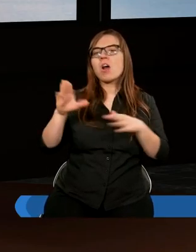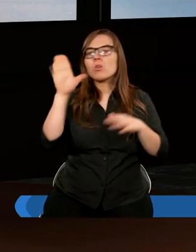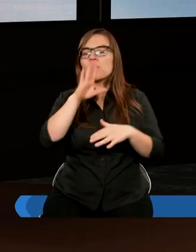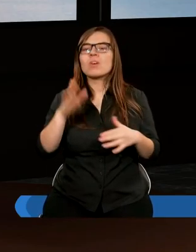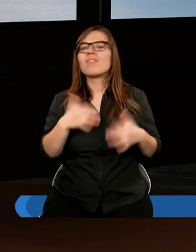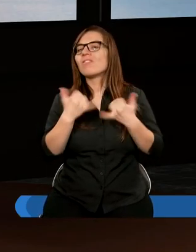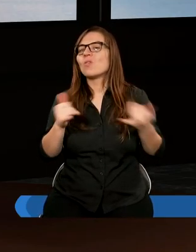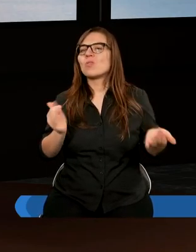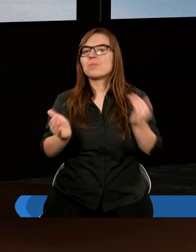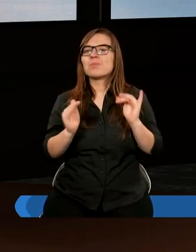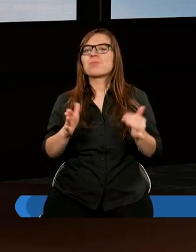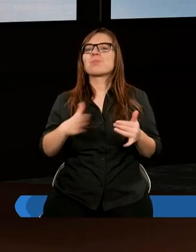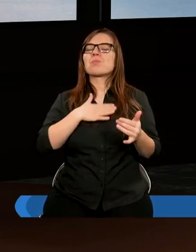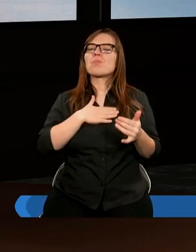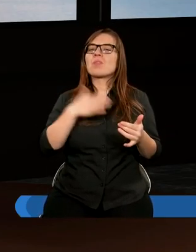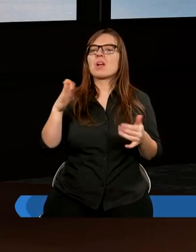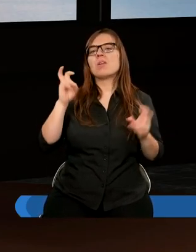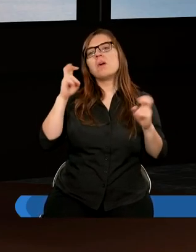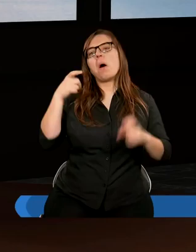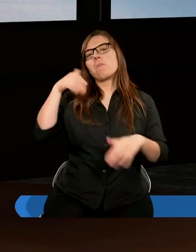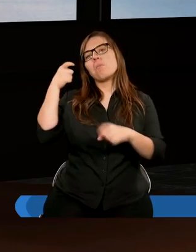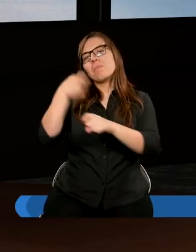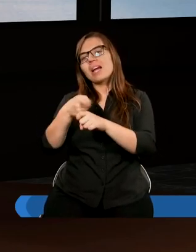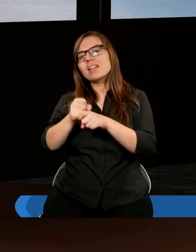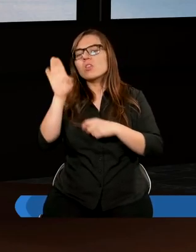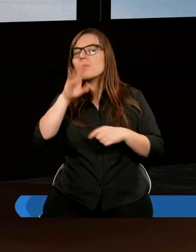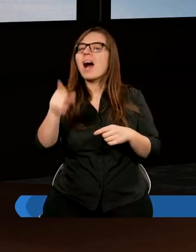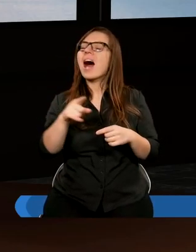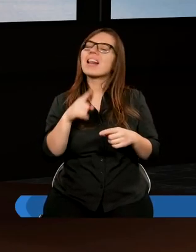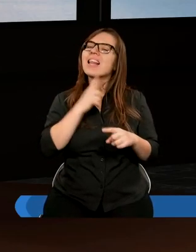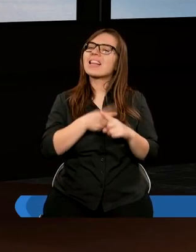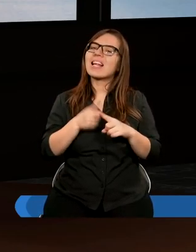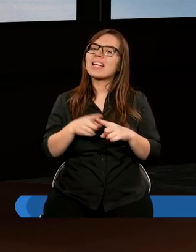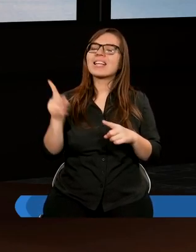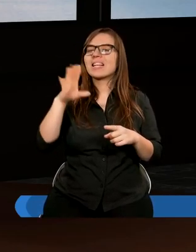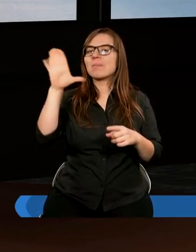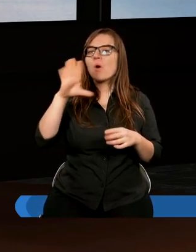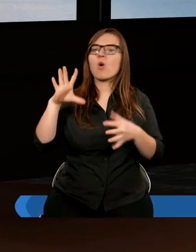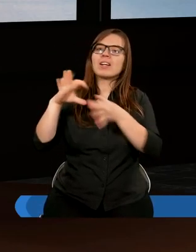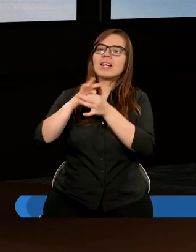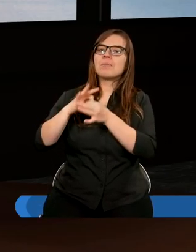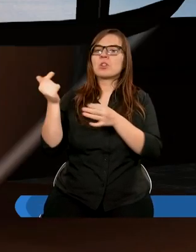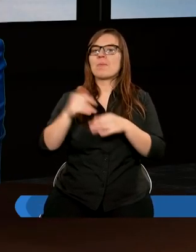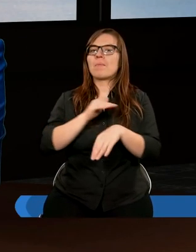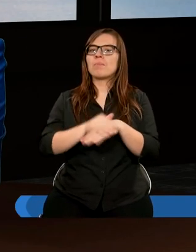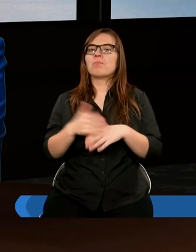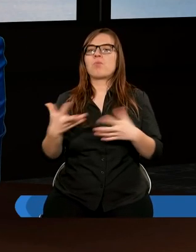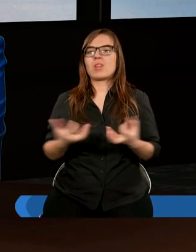możemy zacząć mieć pretensje do Boga. Dlatego jest tak ważne, żeby te decyzje z Bogiem podejmować.